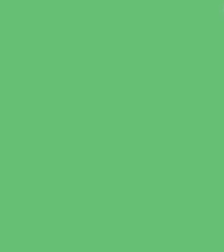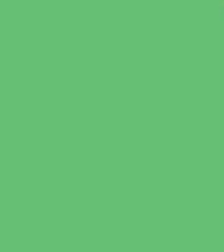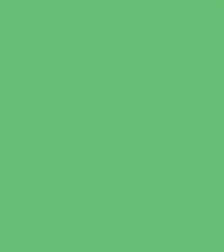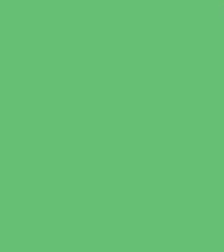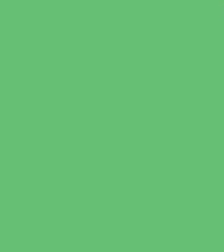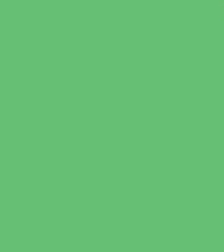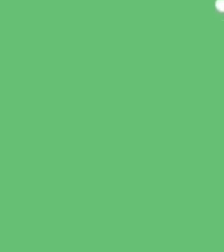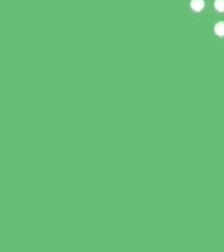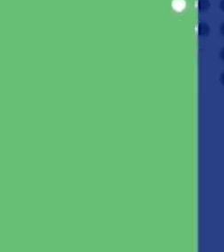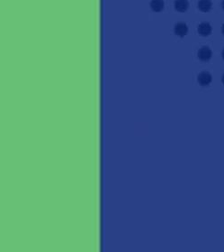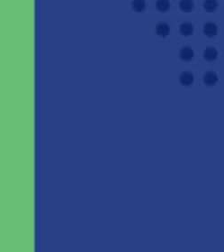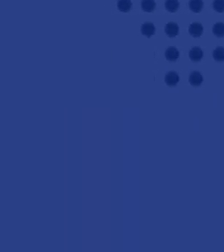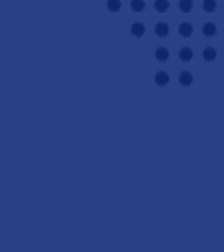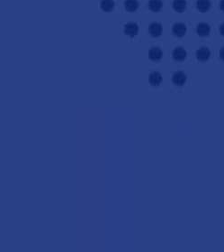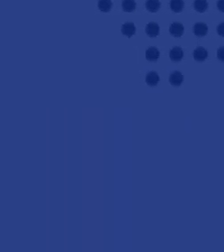Музика